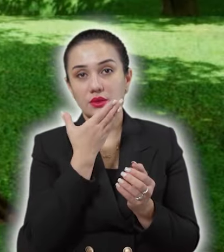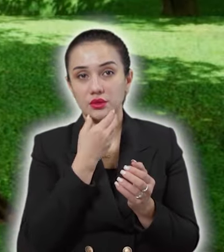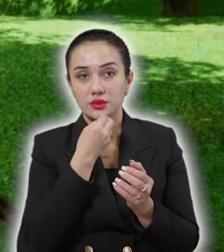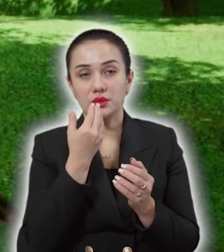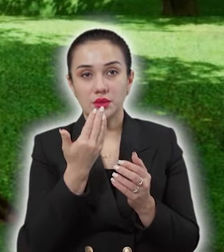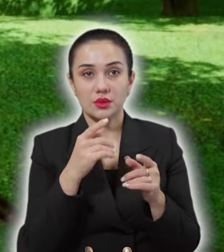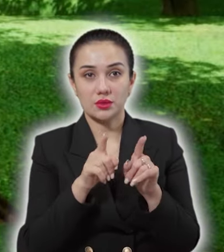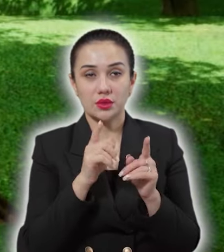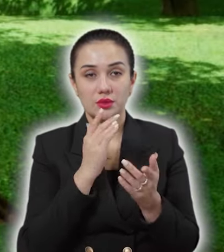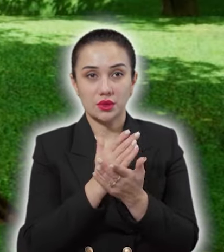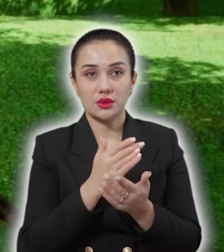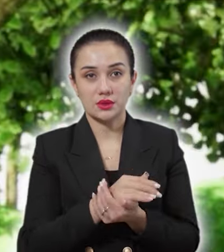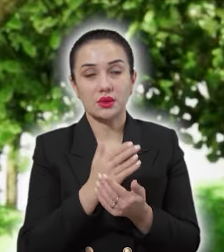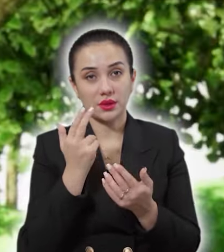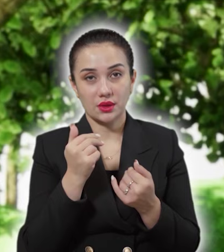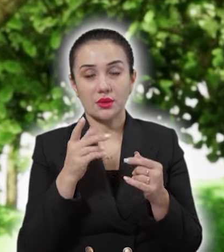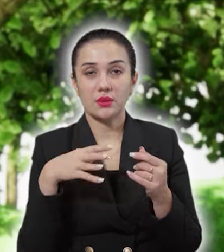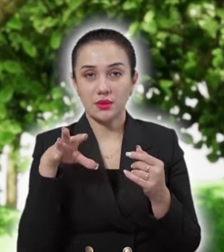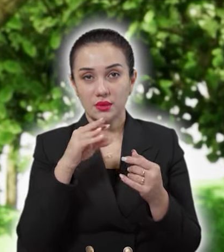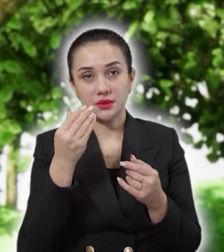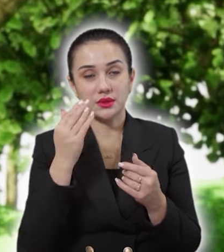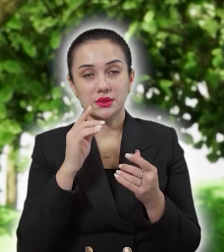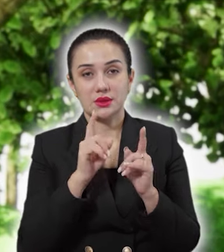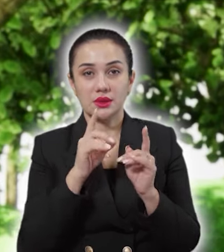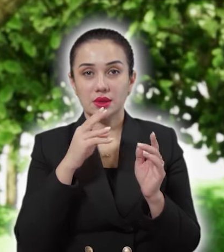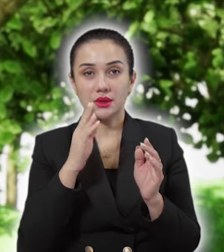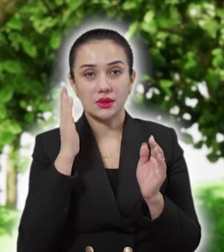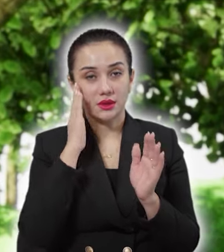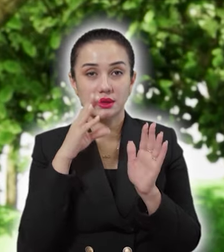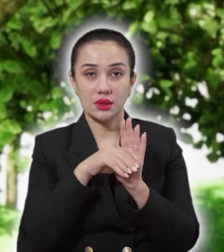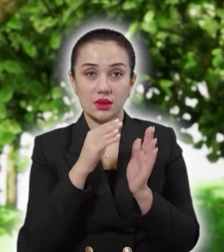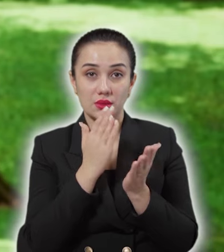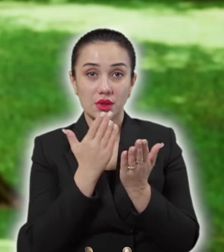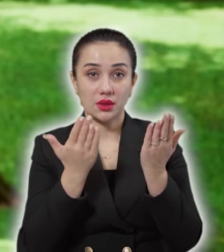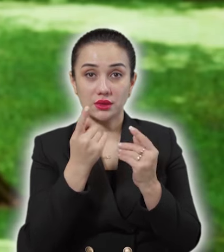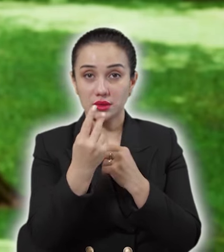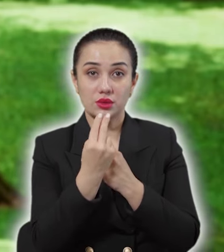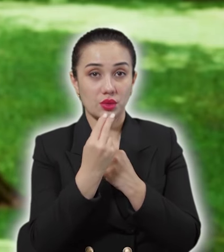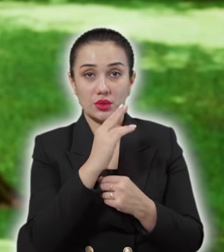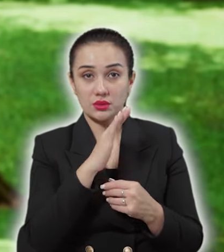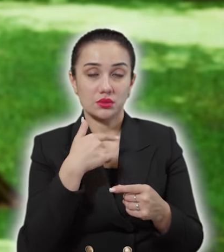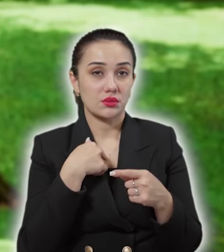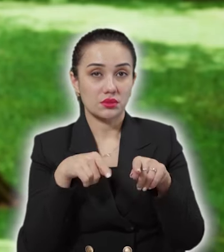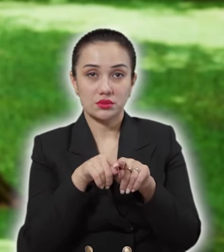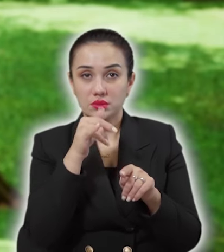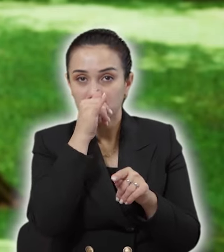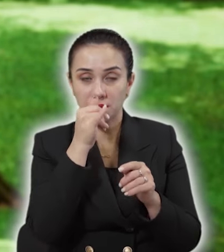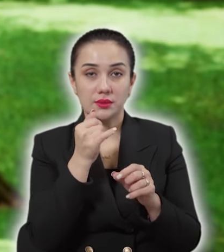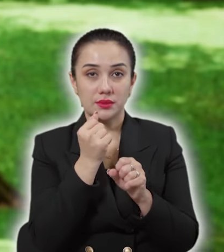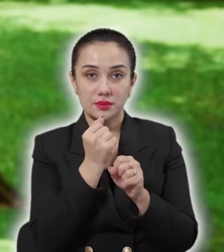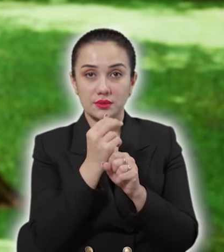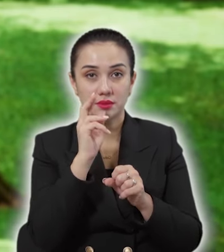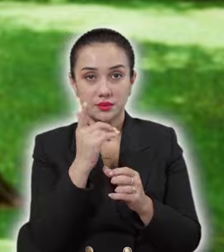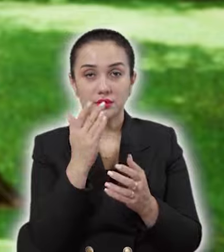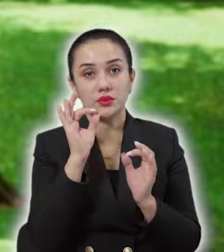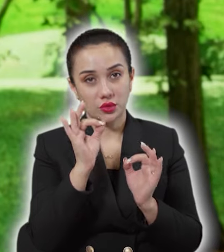Savatchalar yanada ham chiroyli bo'lib ketdi. Ha, bunda barchalaringizning hissalaringiz bor. Agar sen o'rgatmaganingda, biz buni